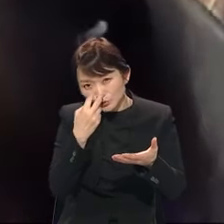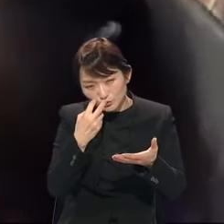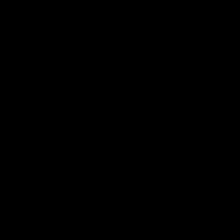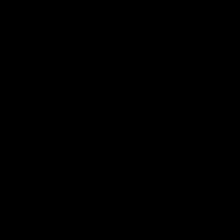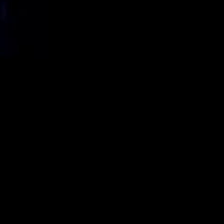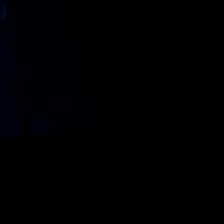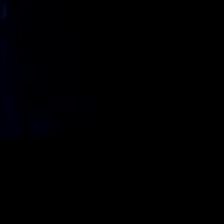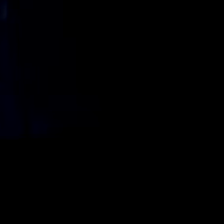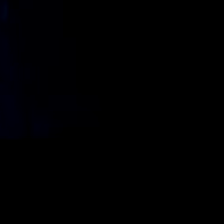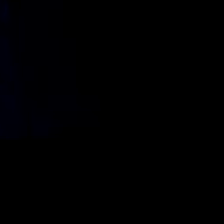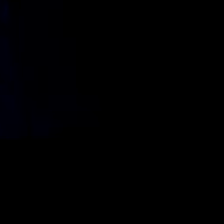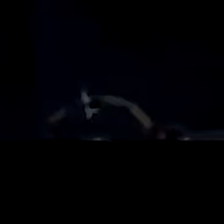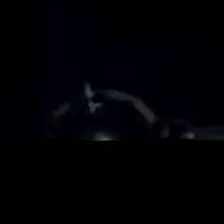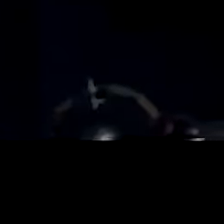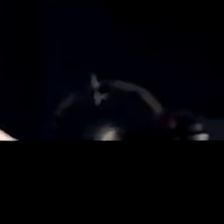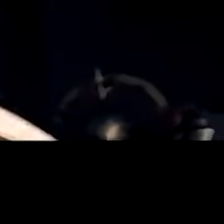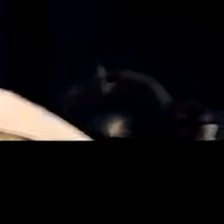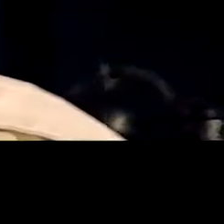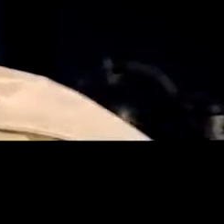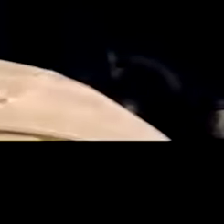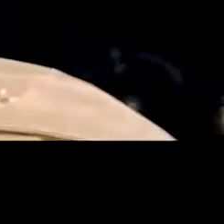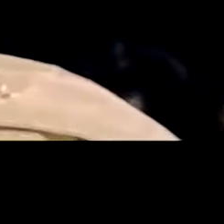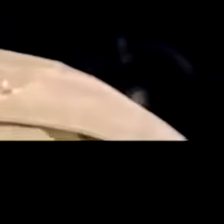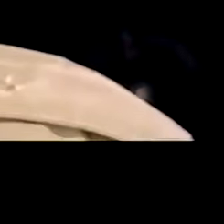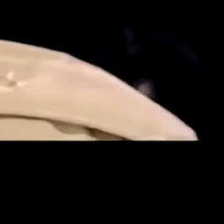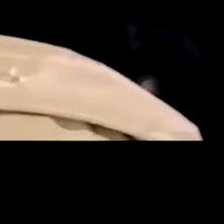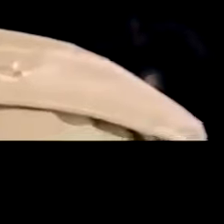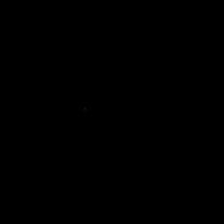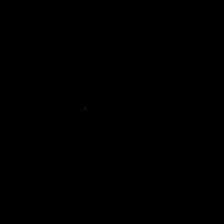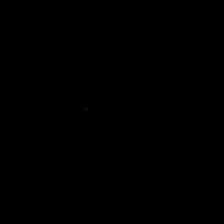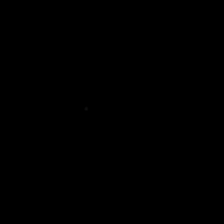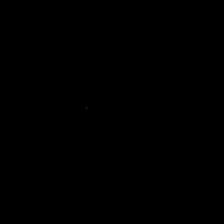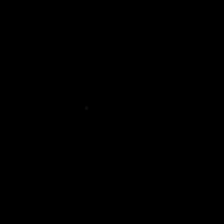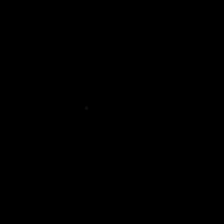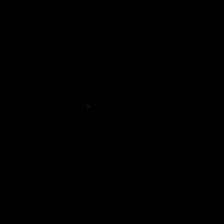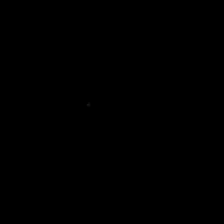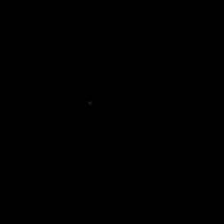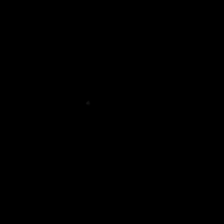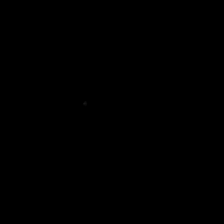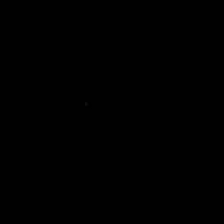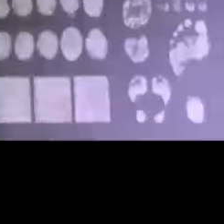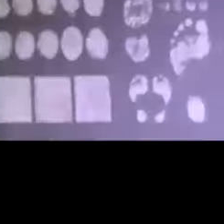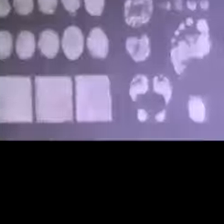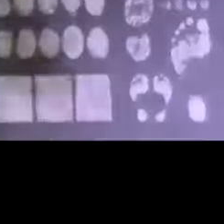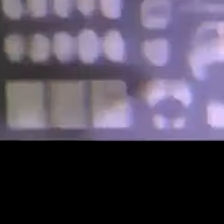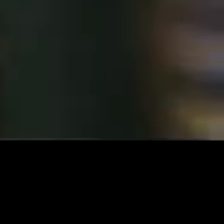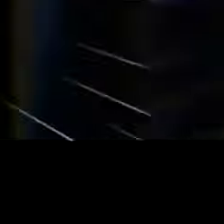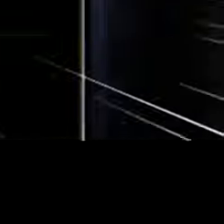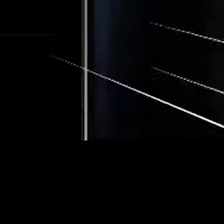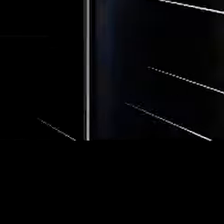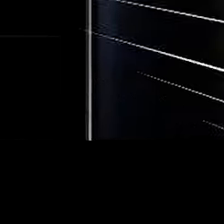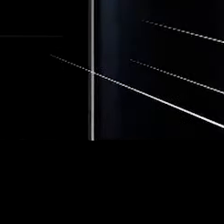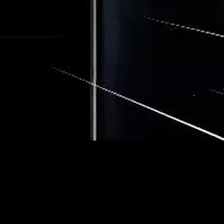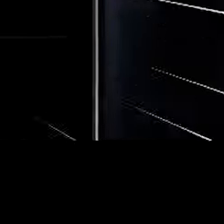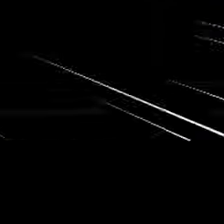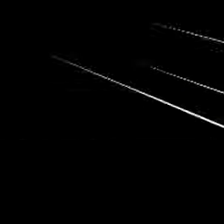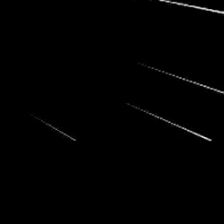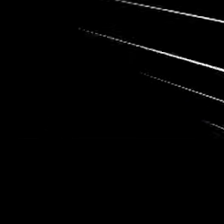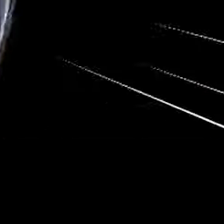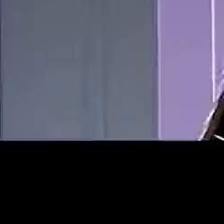에이그. 고민 중개사가 왔습니다. 와우. 가족 여러분의 고민 제가 공짜로